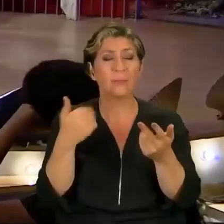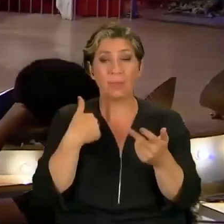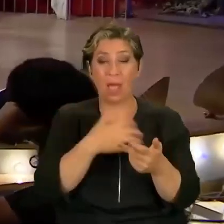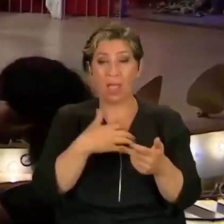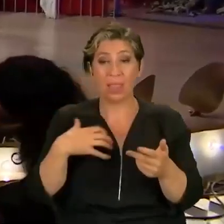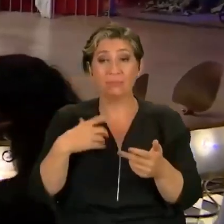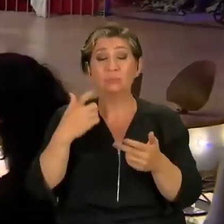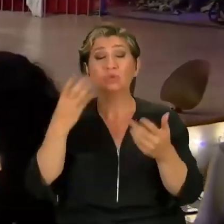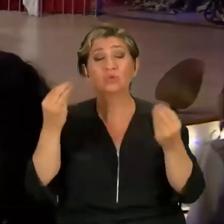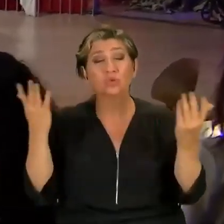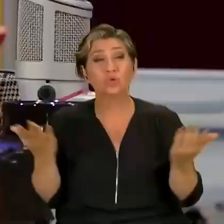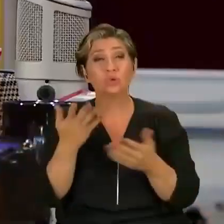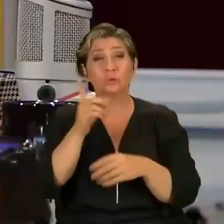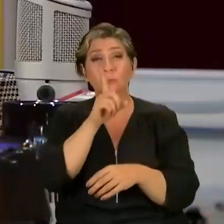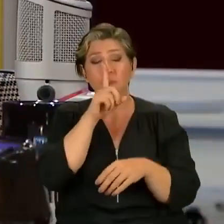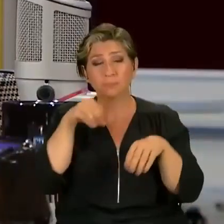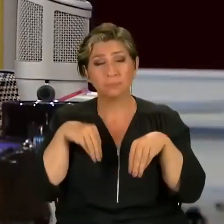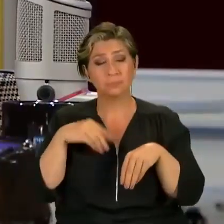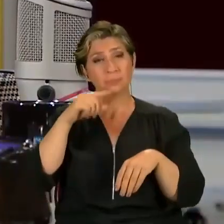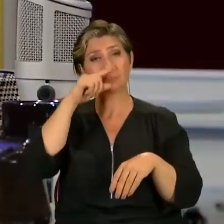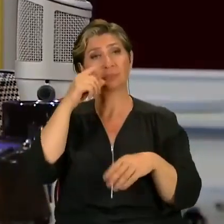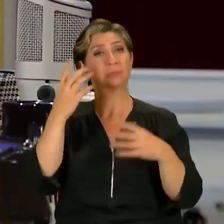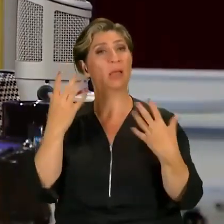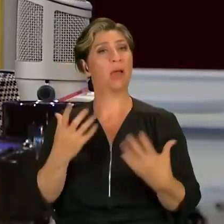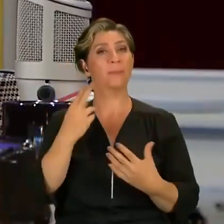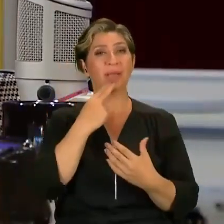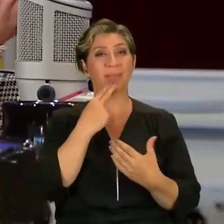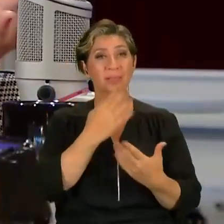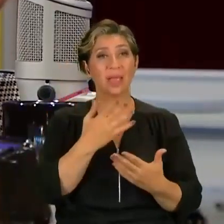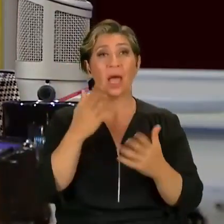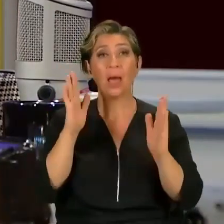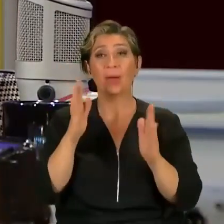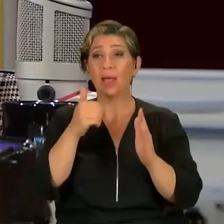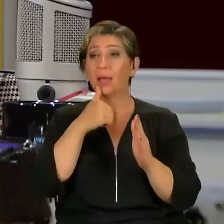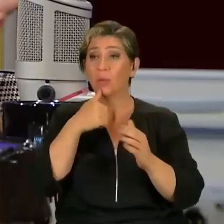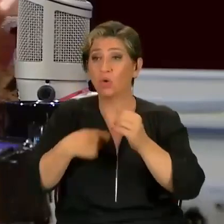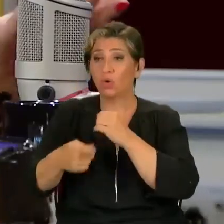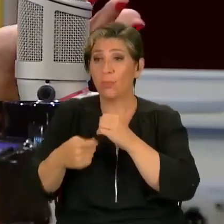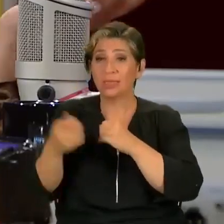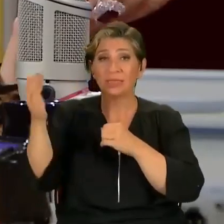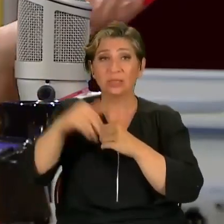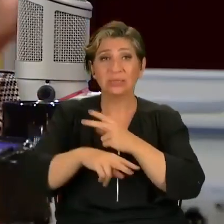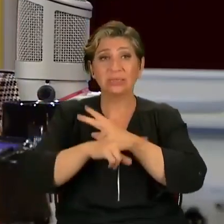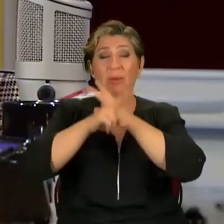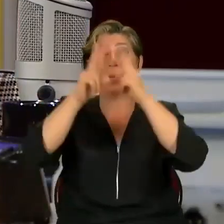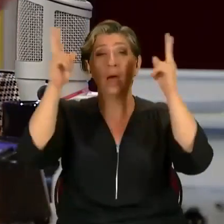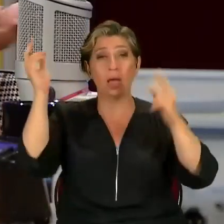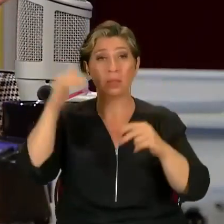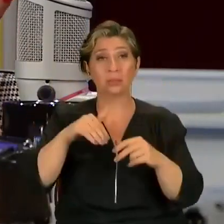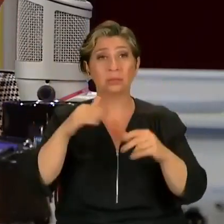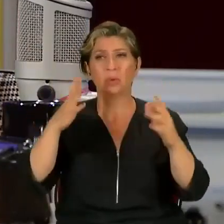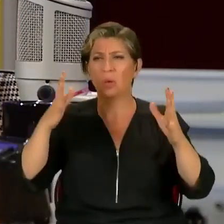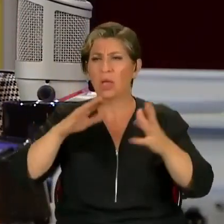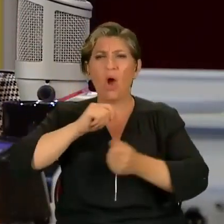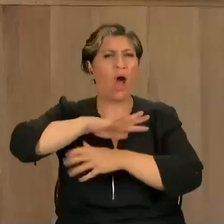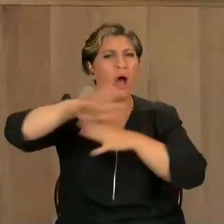benim annem çok suskun, asil, mazbut bir kadındı. Aman adamcağız kumardan geliyor, sabahın köründe gelmiş,